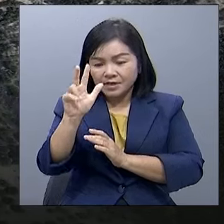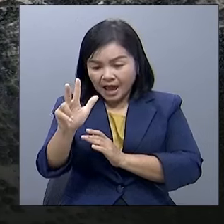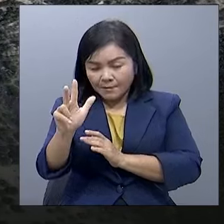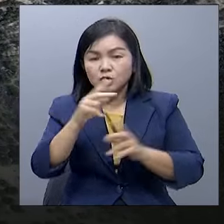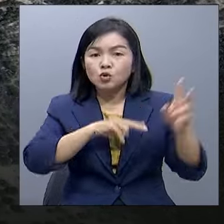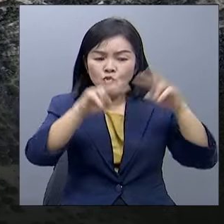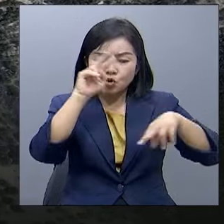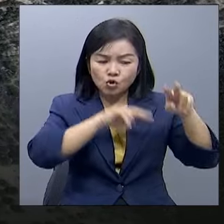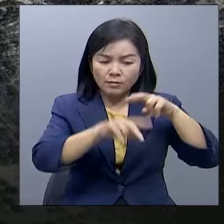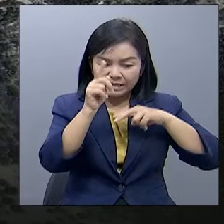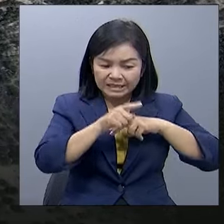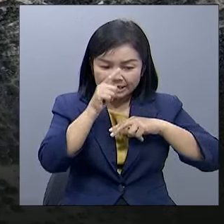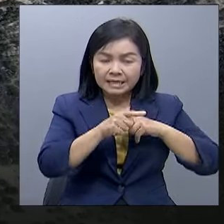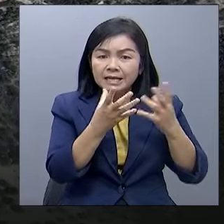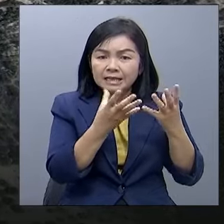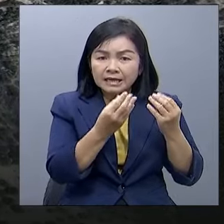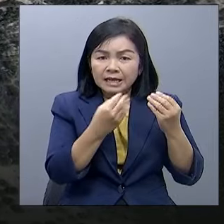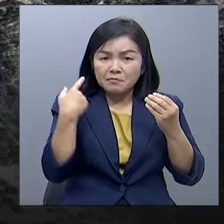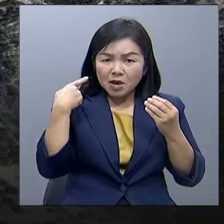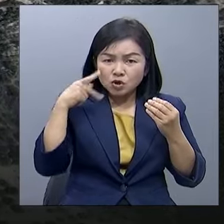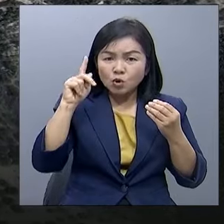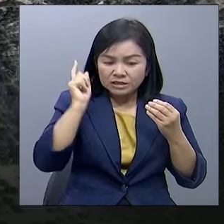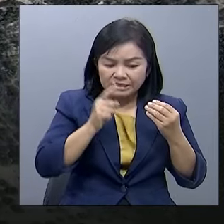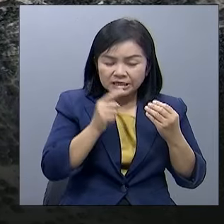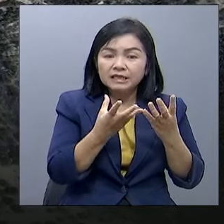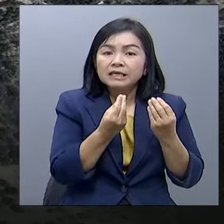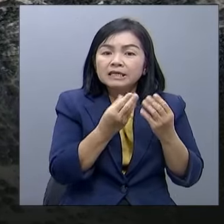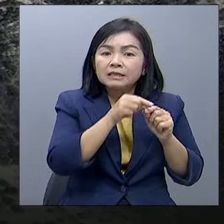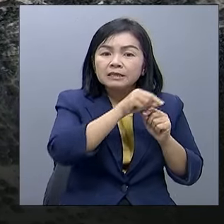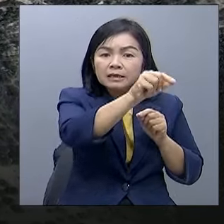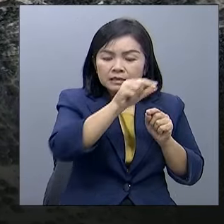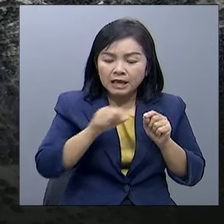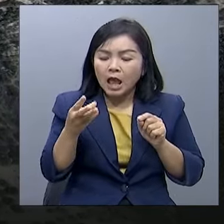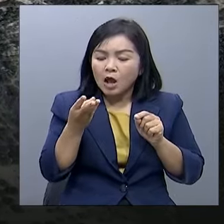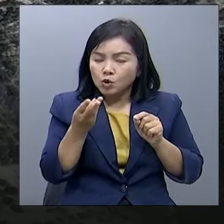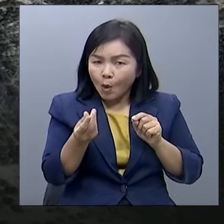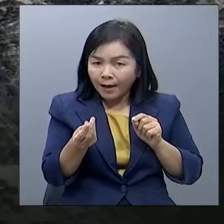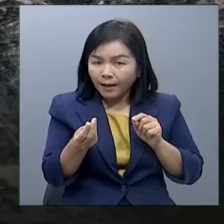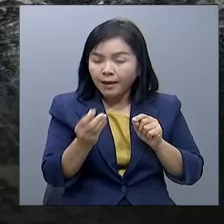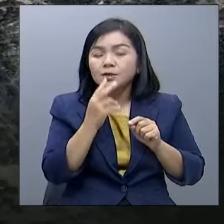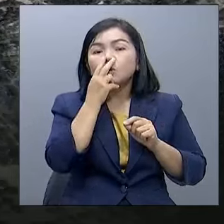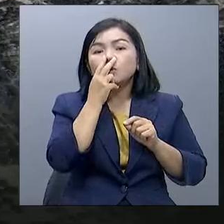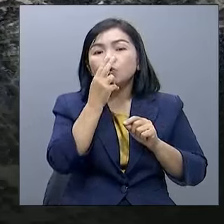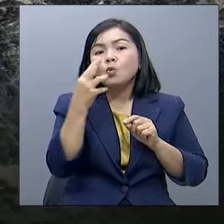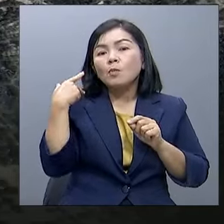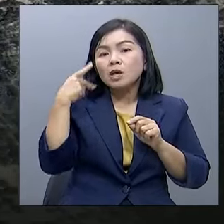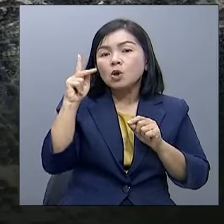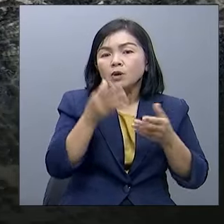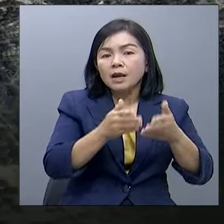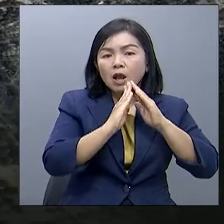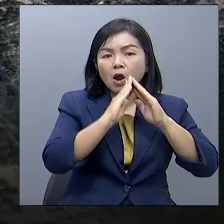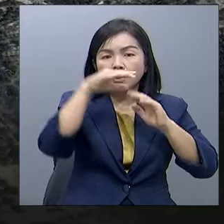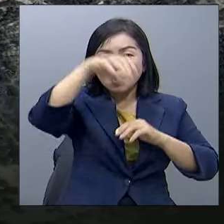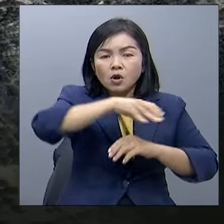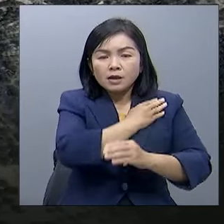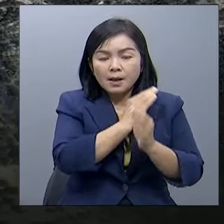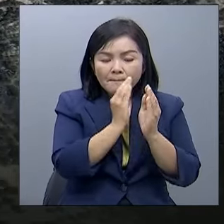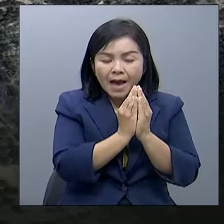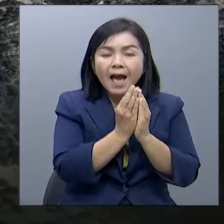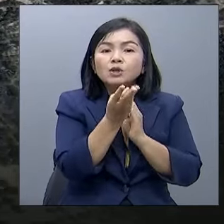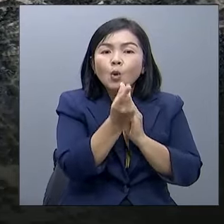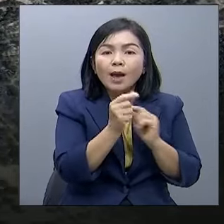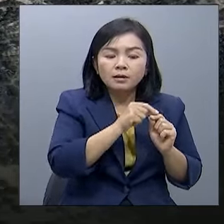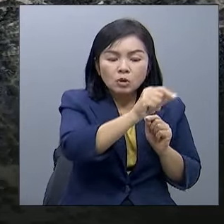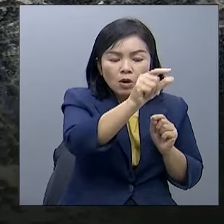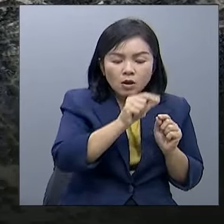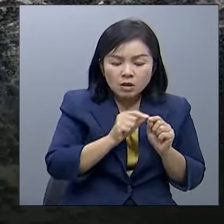การขออนุญาตใช้ประโยชน์จริงๆมีเท่าไหร่และการใช้ประโยชน์ในพื้นที่เป็นเท่าไหร่กันแน่มีการบุกรุ